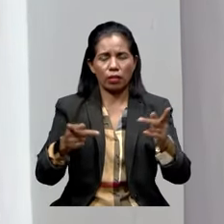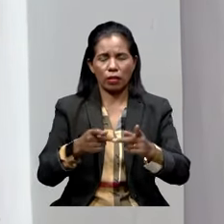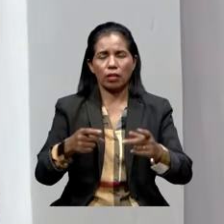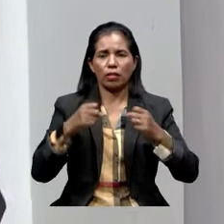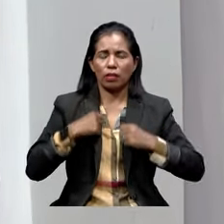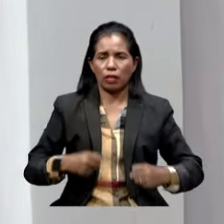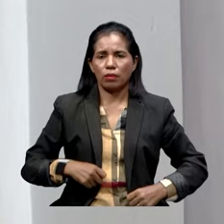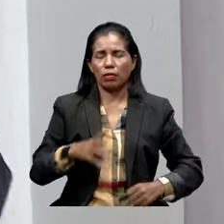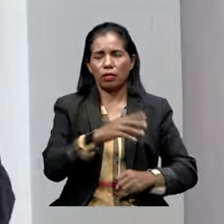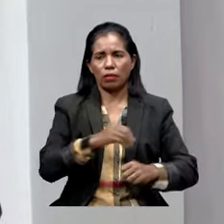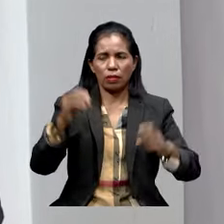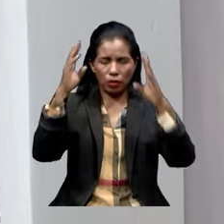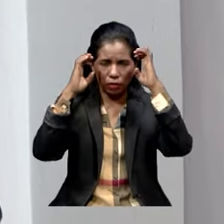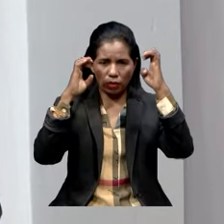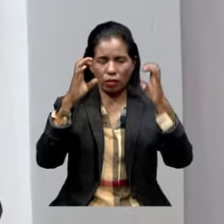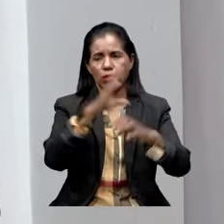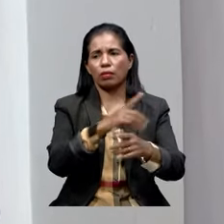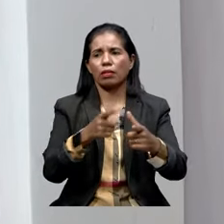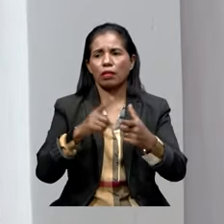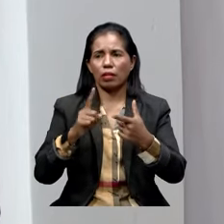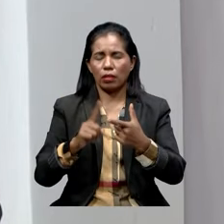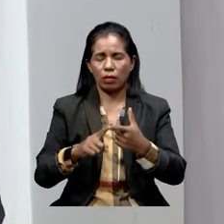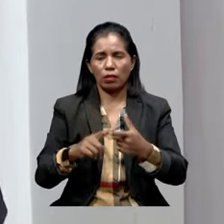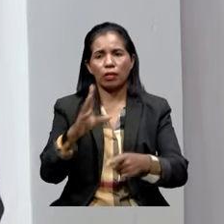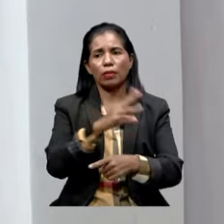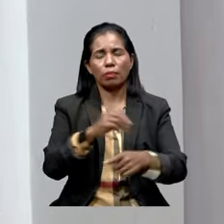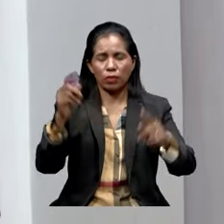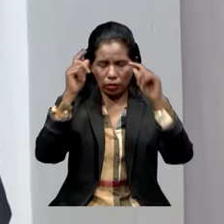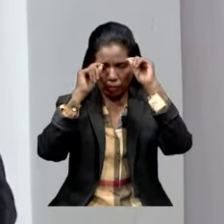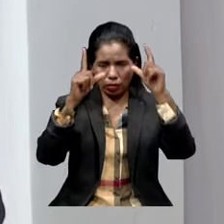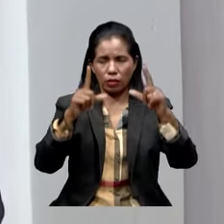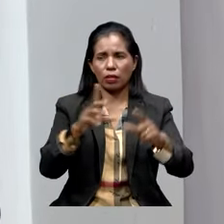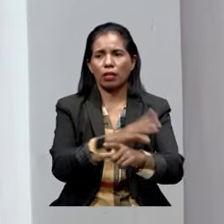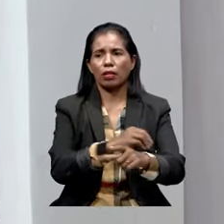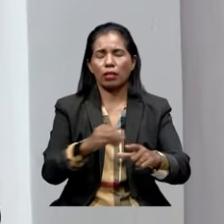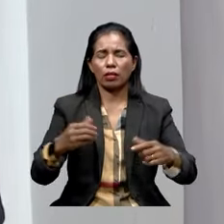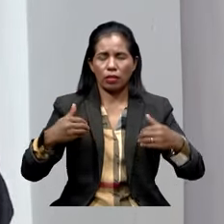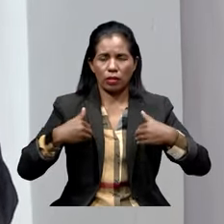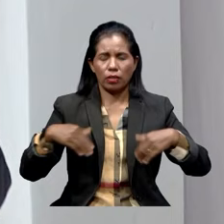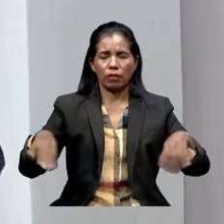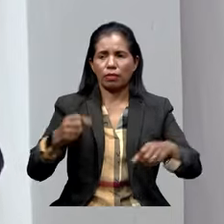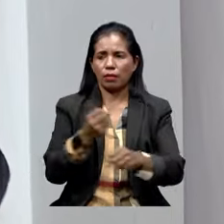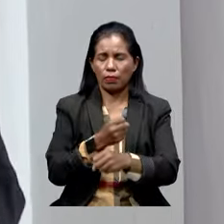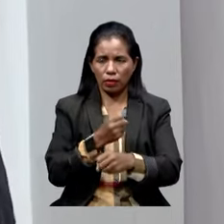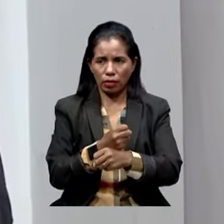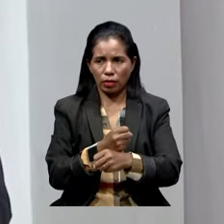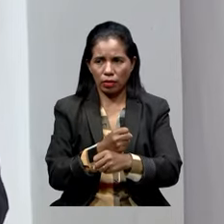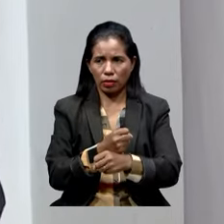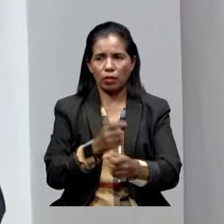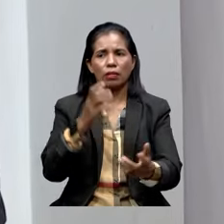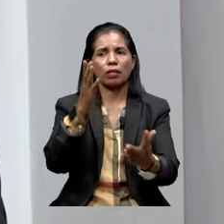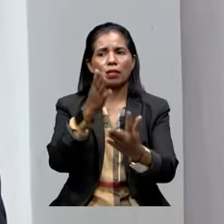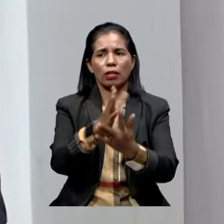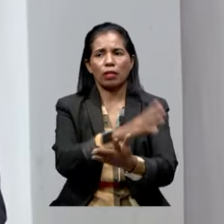yang terkait bagi memajukan Timor-Leste dalam usaha untuk meletakkan